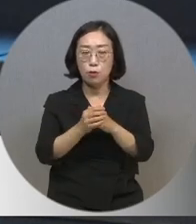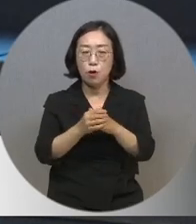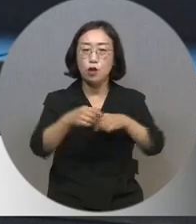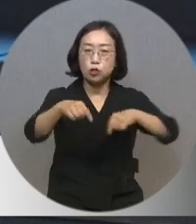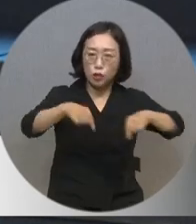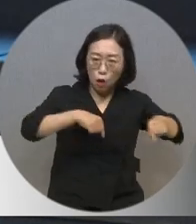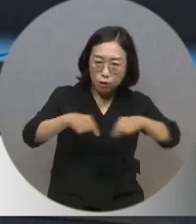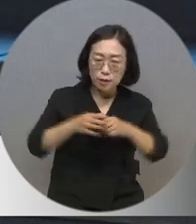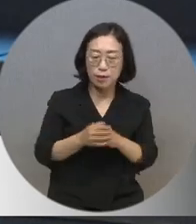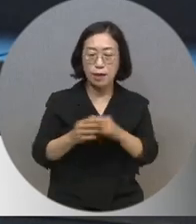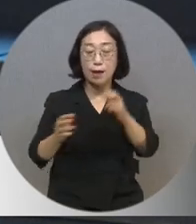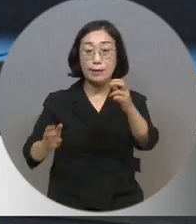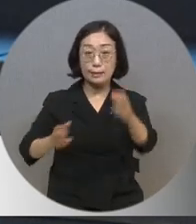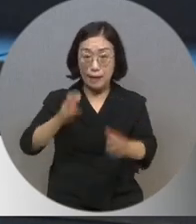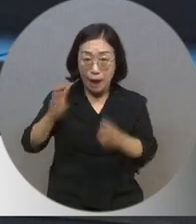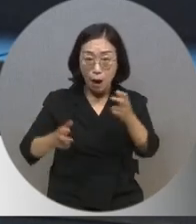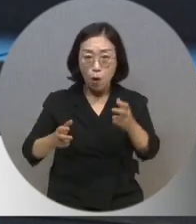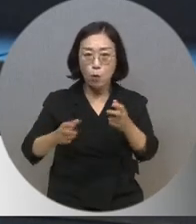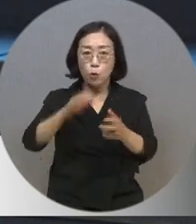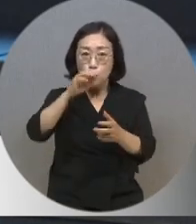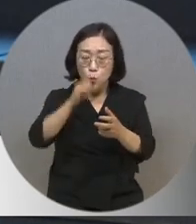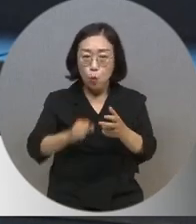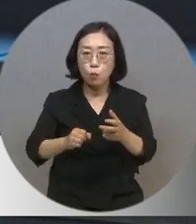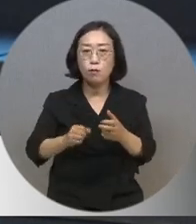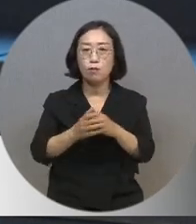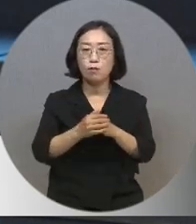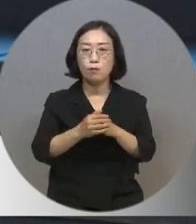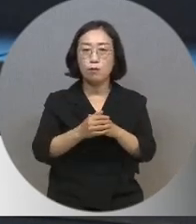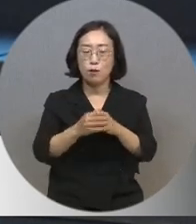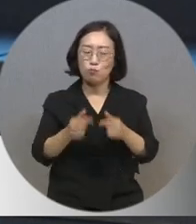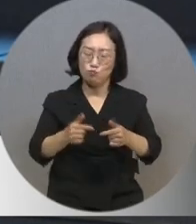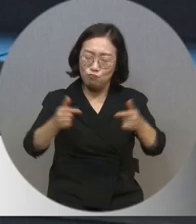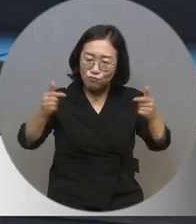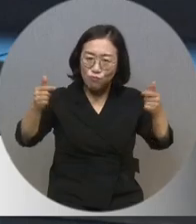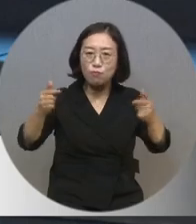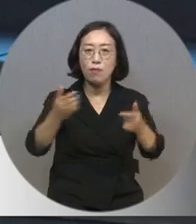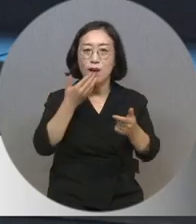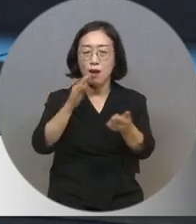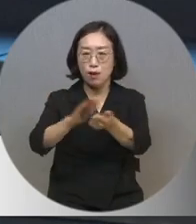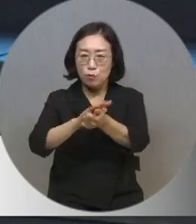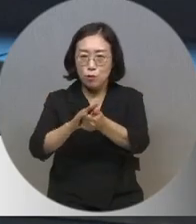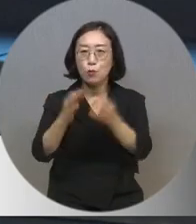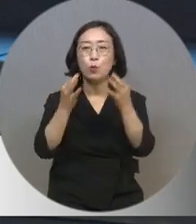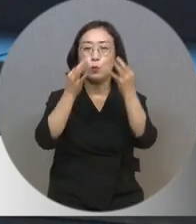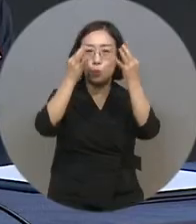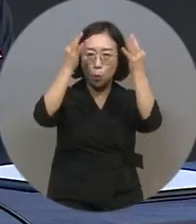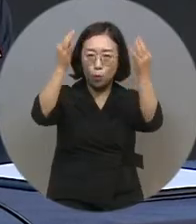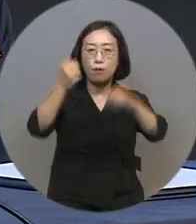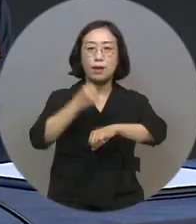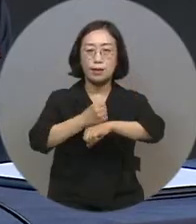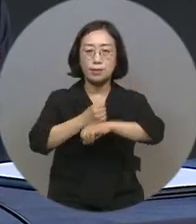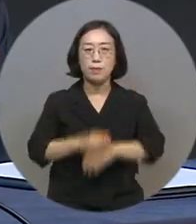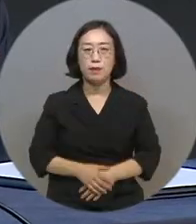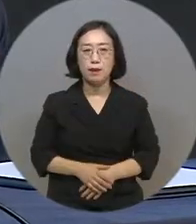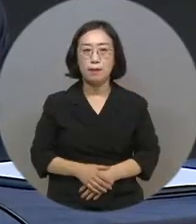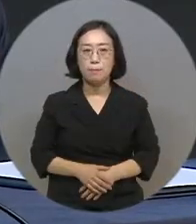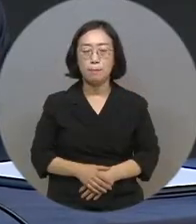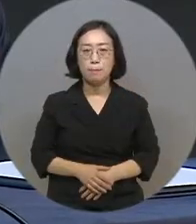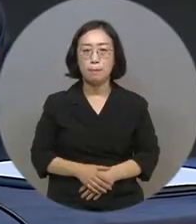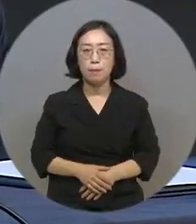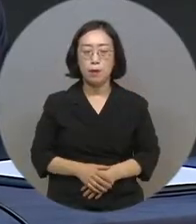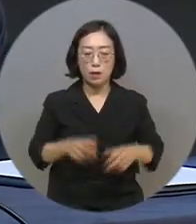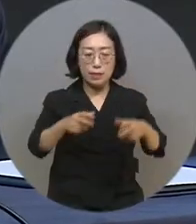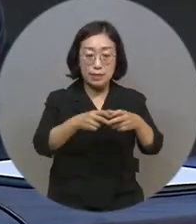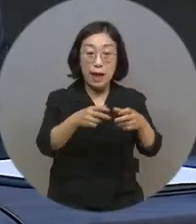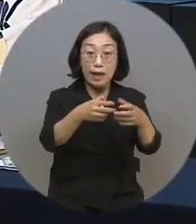정책과 사업들을 좋은 것들을 많이 이렇게 수행할 수 있도록 그렇게 노력하겠습니다. 한편